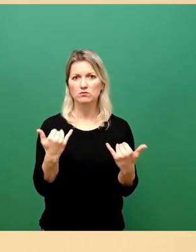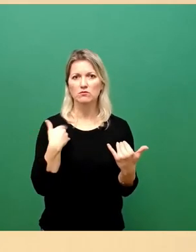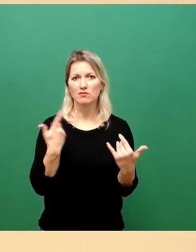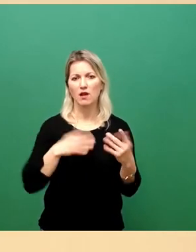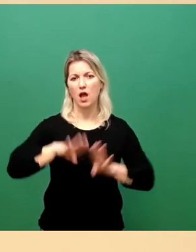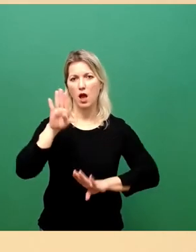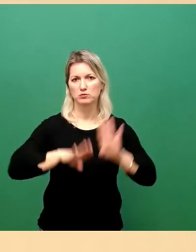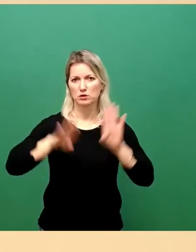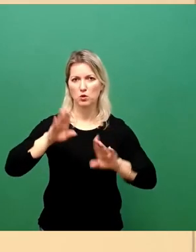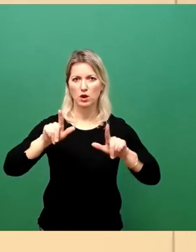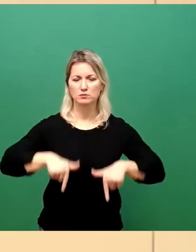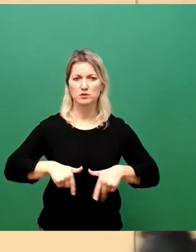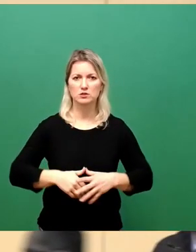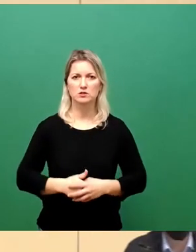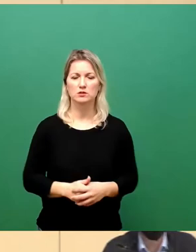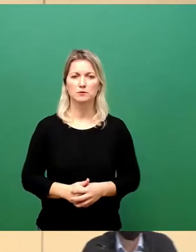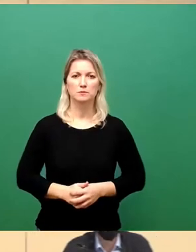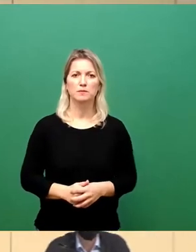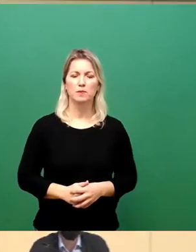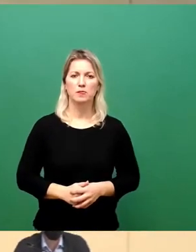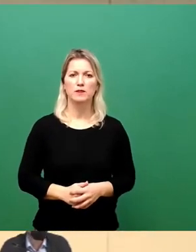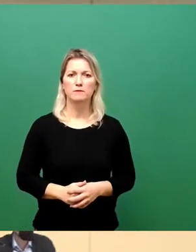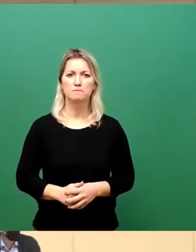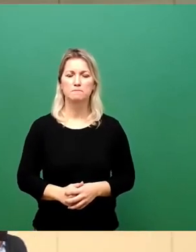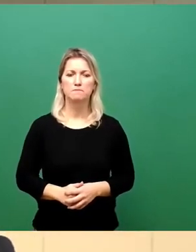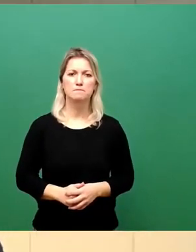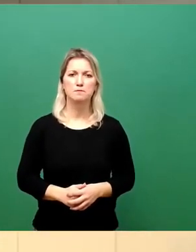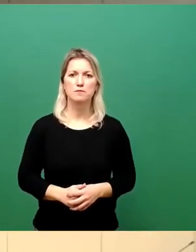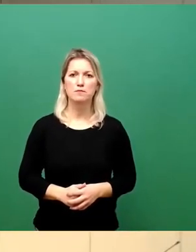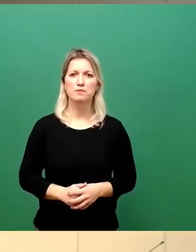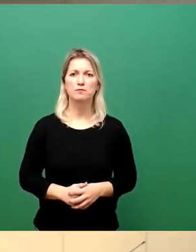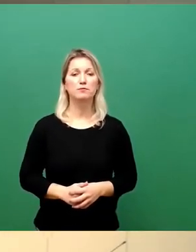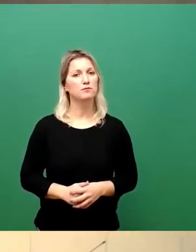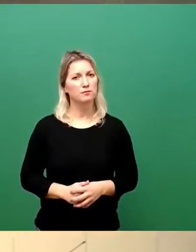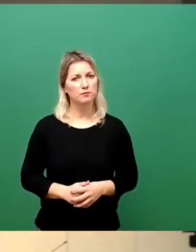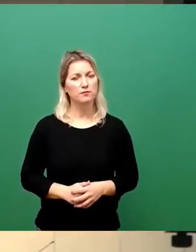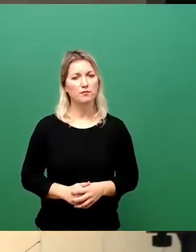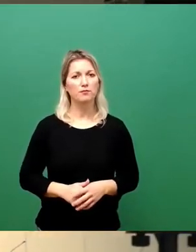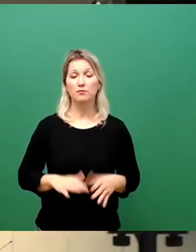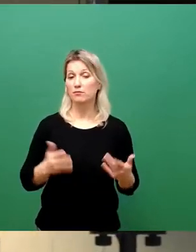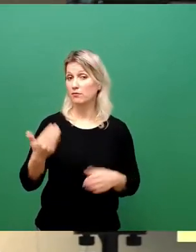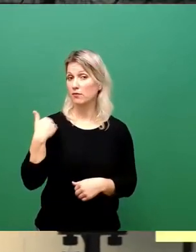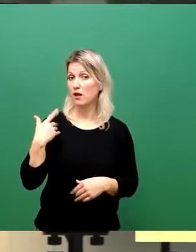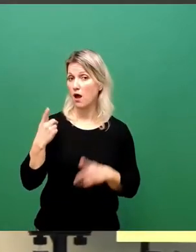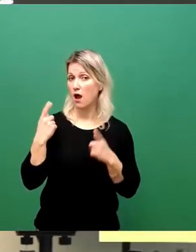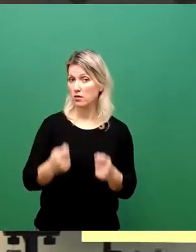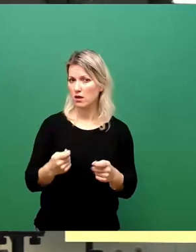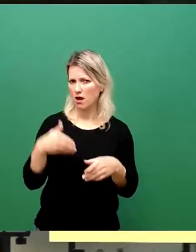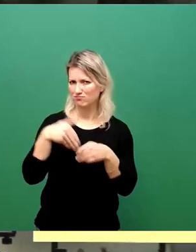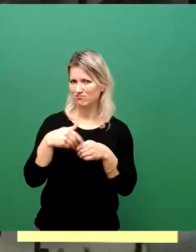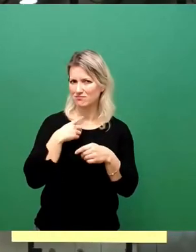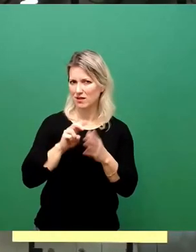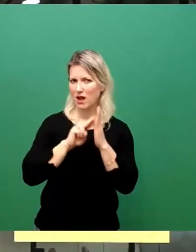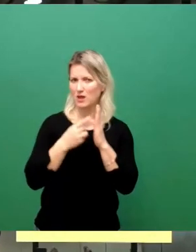Abstimmung über den Antrag, über den Antrag, die Resolution und